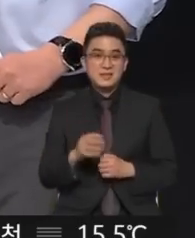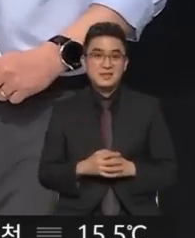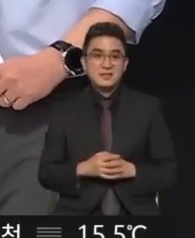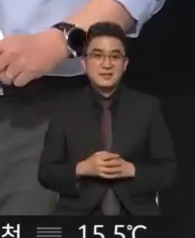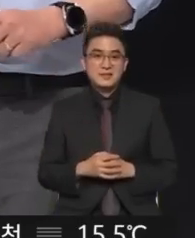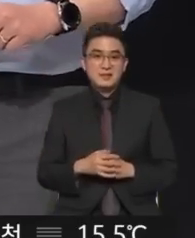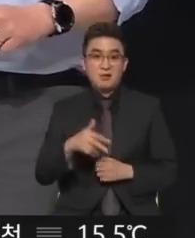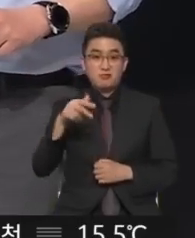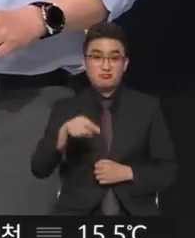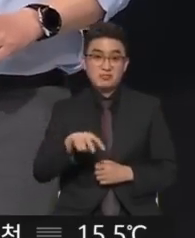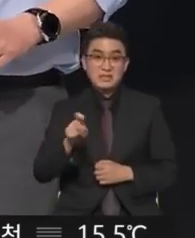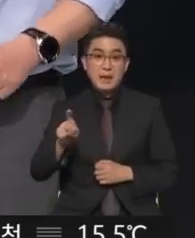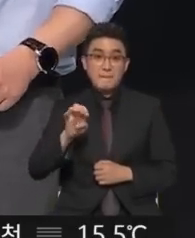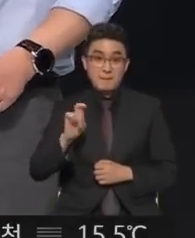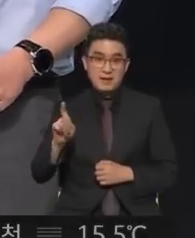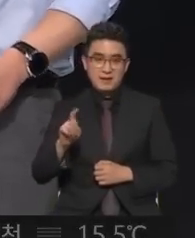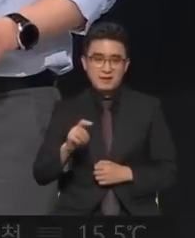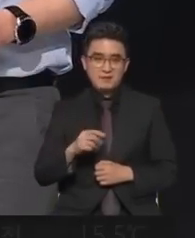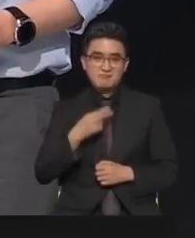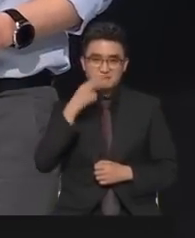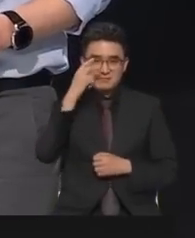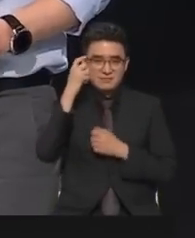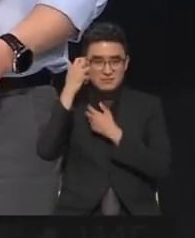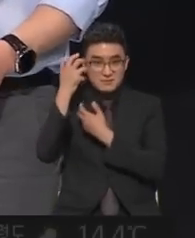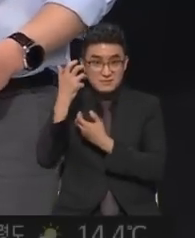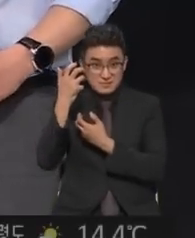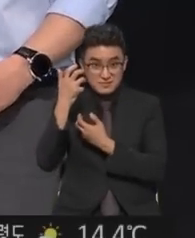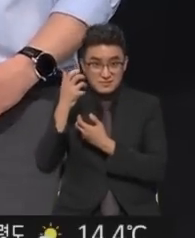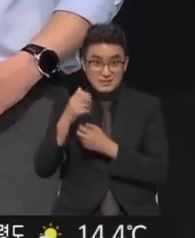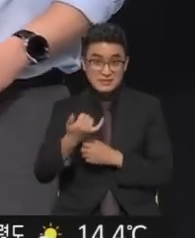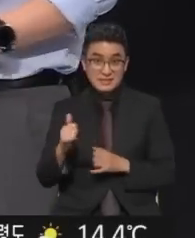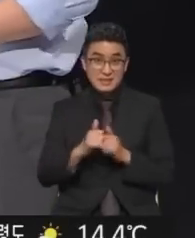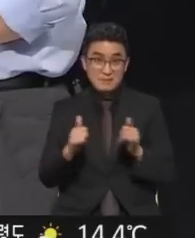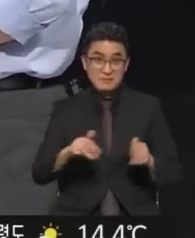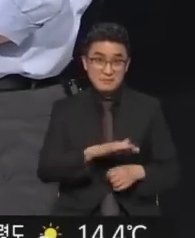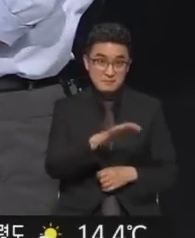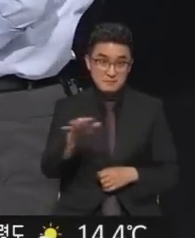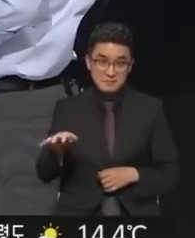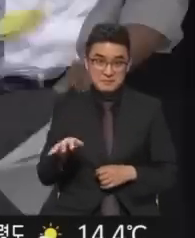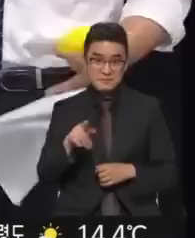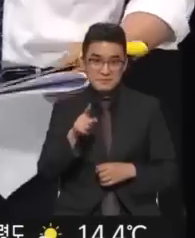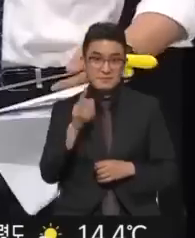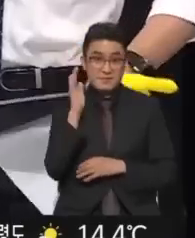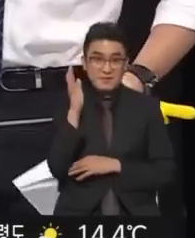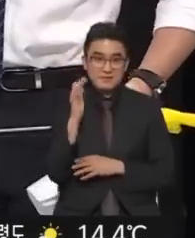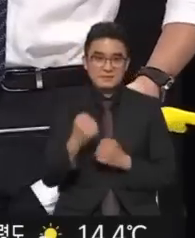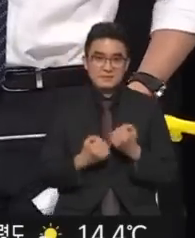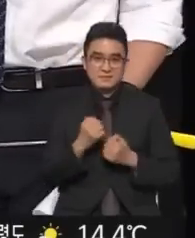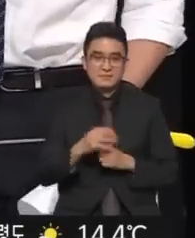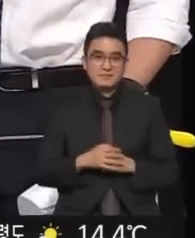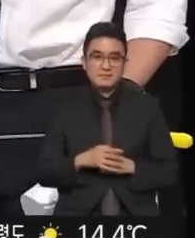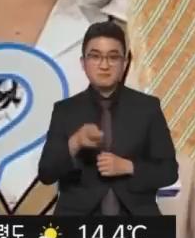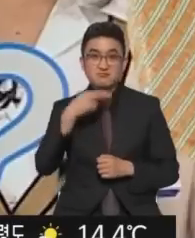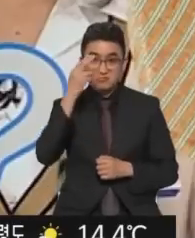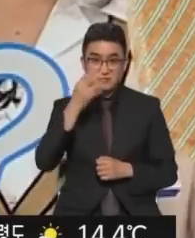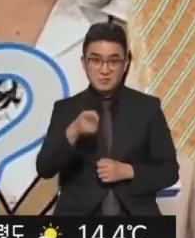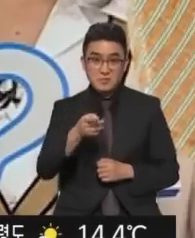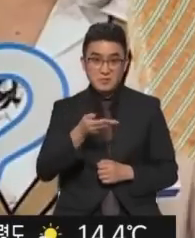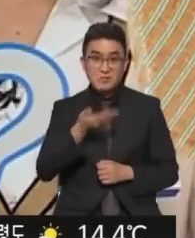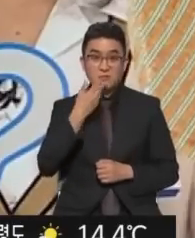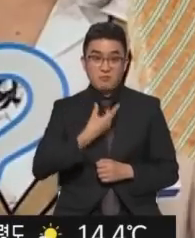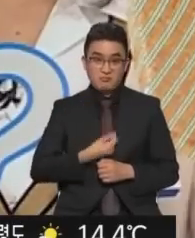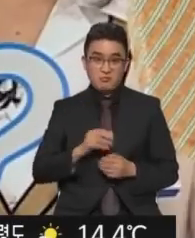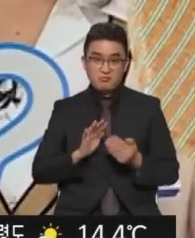주사파, 애주가들 사이에선 주로 이런 용도로 쓰입니다. 이 술을 마시는 사람 중엔